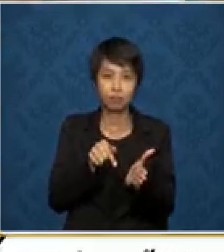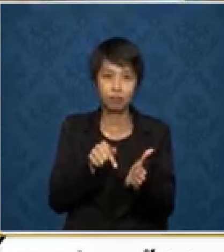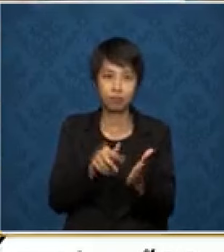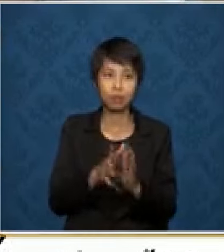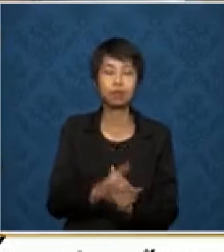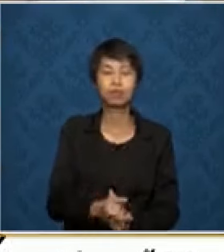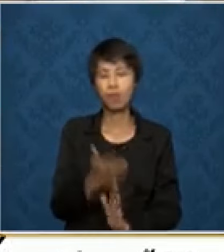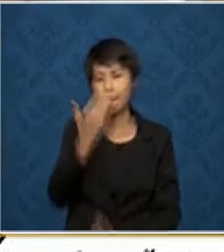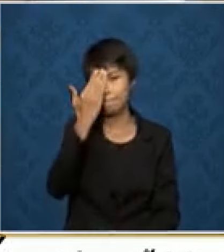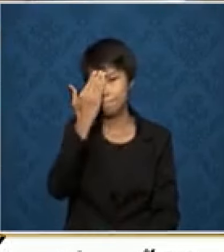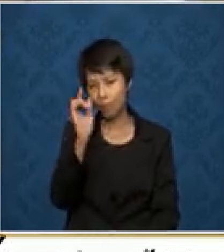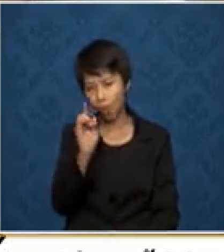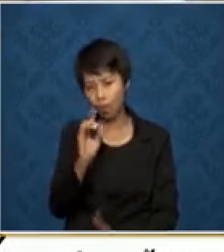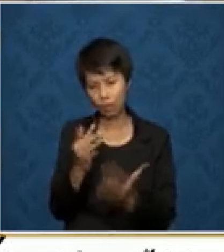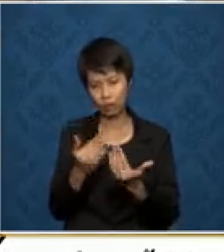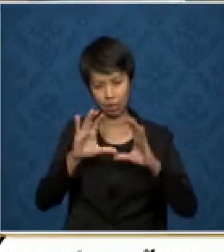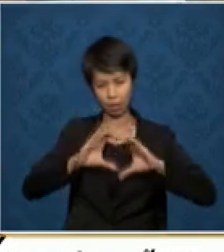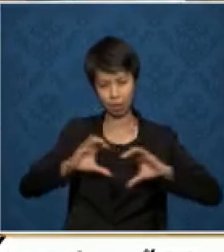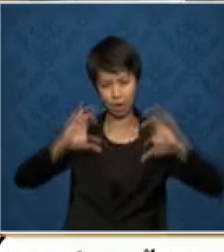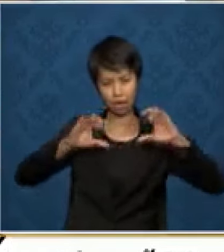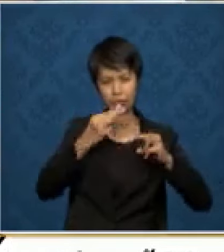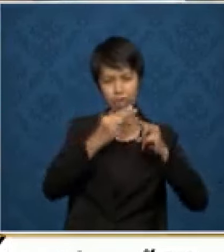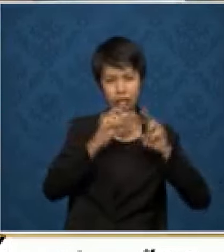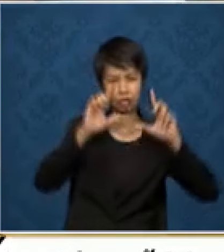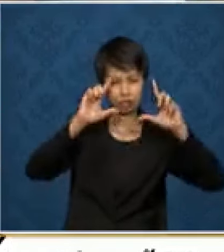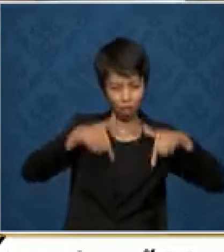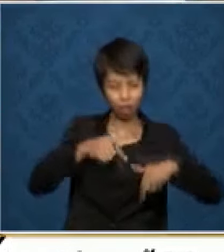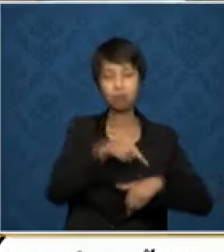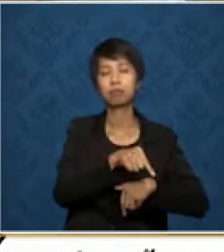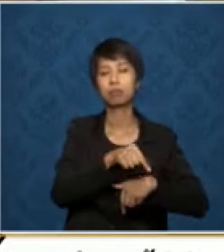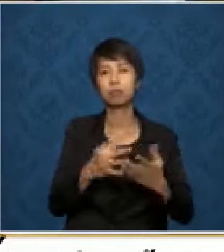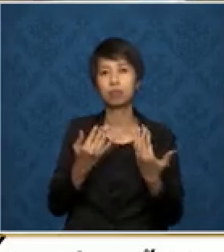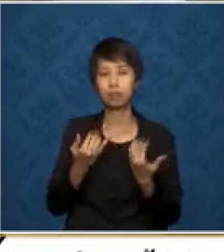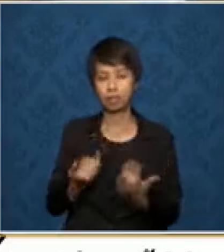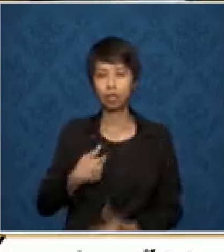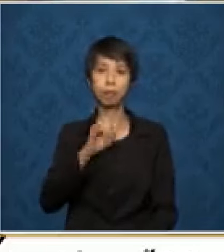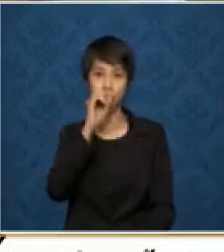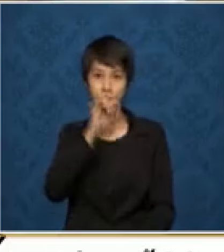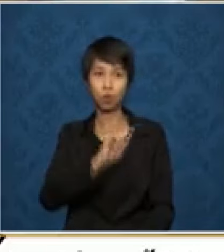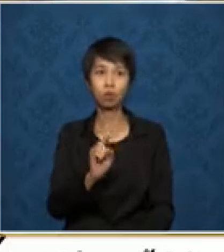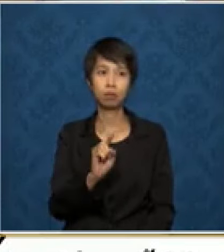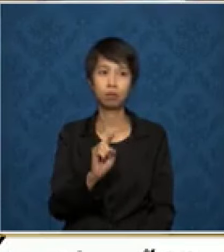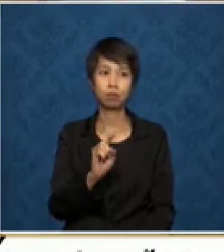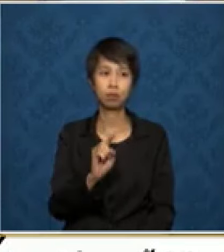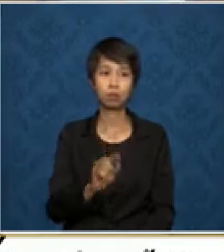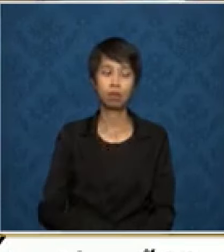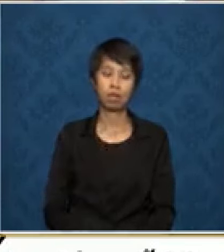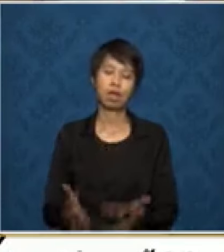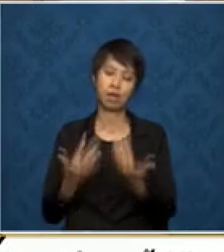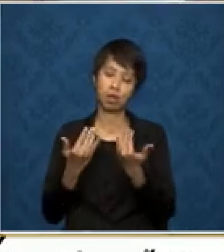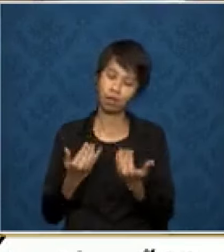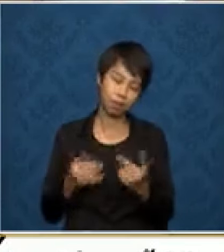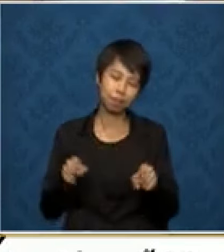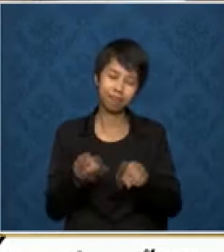ว่าสร้างความเสื่อมให้กับรัฐบาลมากที่สุดและผมกราบเรียนเลยครับเซาะกล่อนบ่อนทำลาย